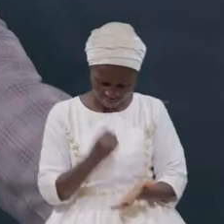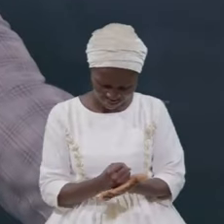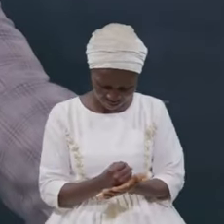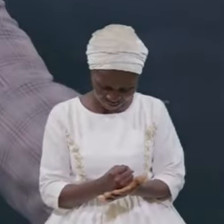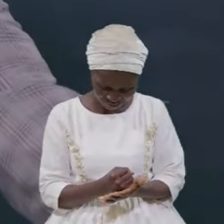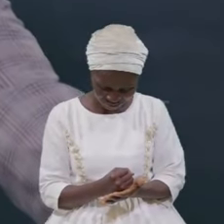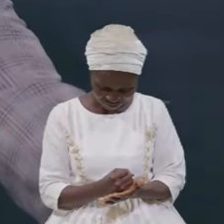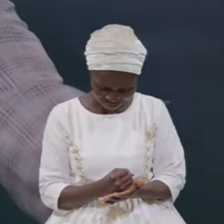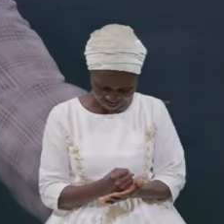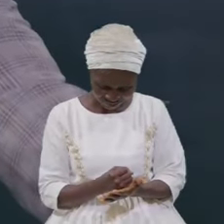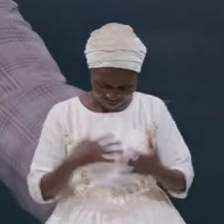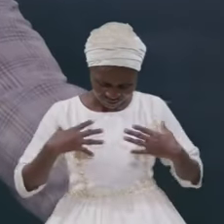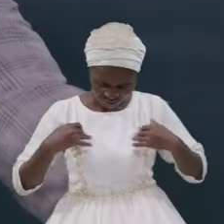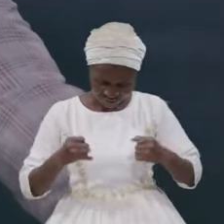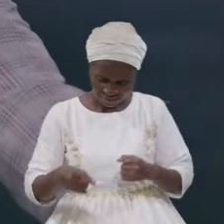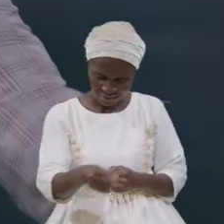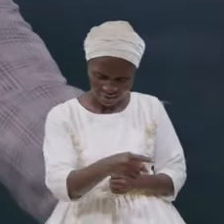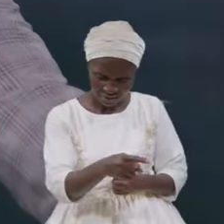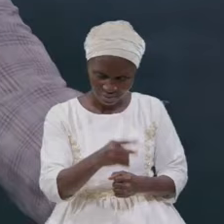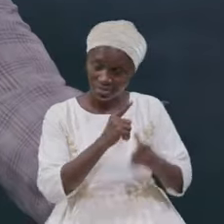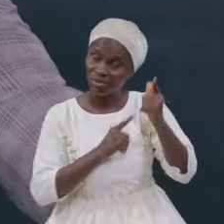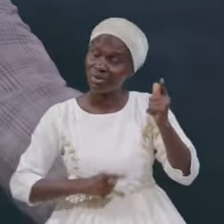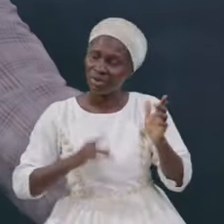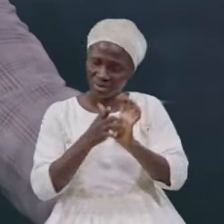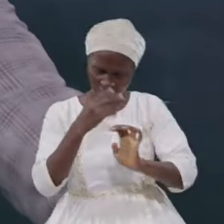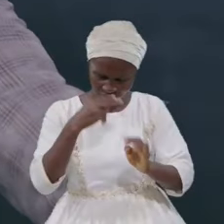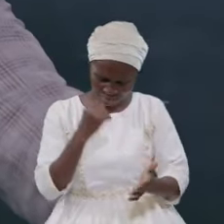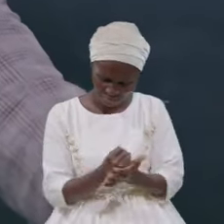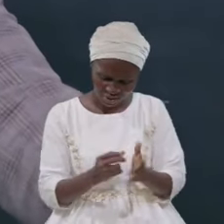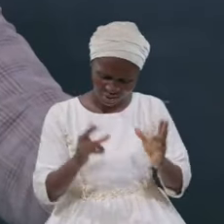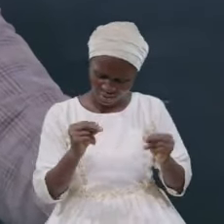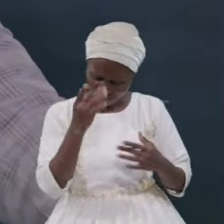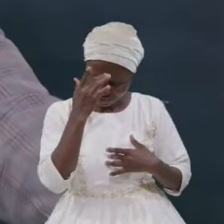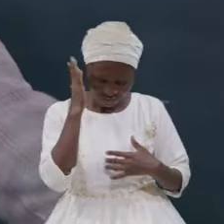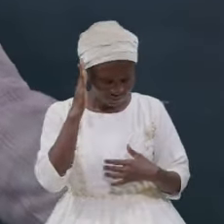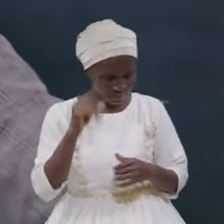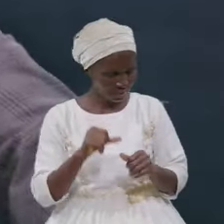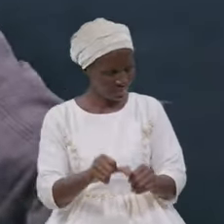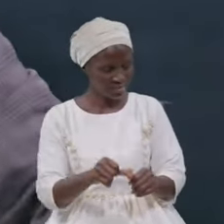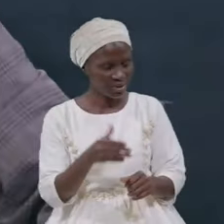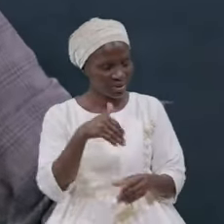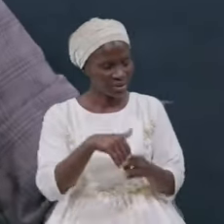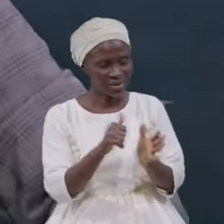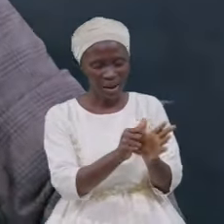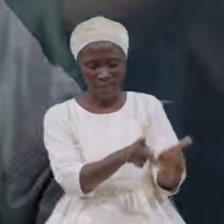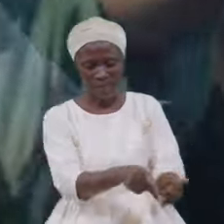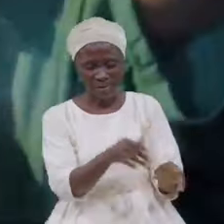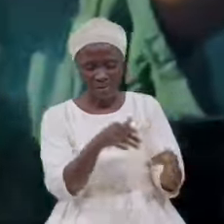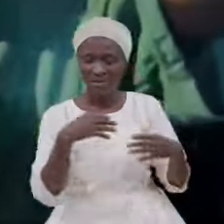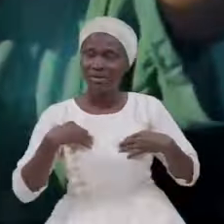Guéris-les, Seigneur. Aucune maladie ne restera dans cette personne. Guéris-les, Seigneur, au nom